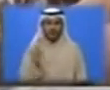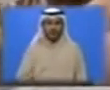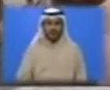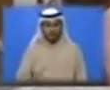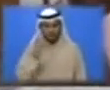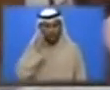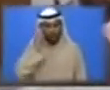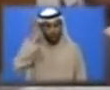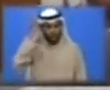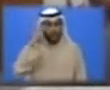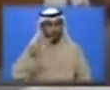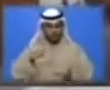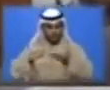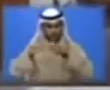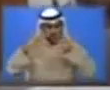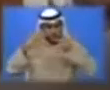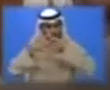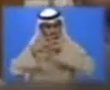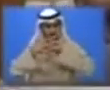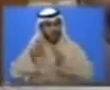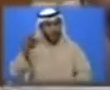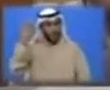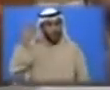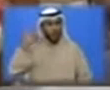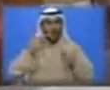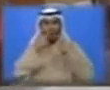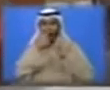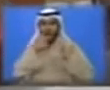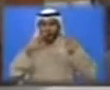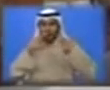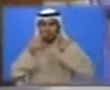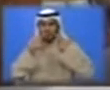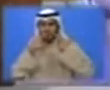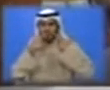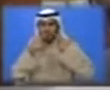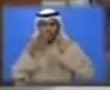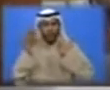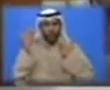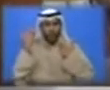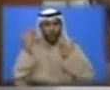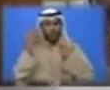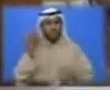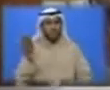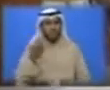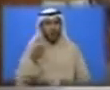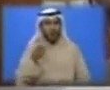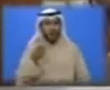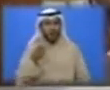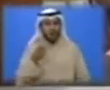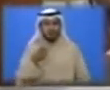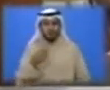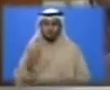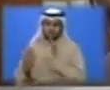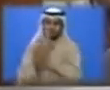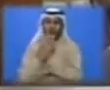مملكة بوتان وقفت بجانب الكويت في أيام الغزو الصدامي. مملكة بوتان